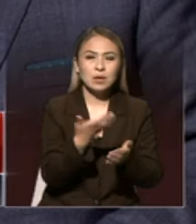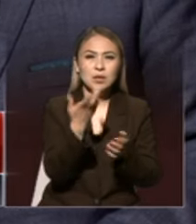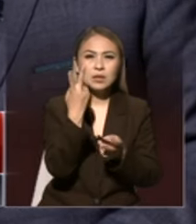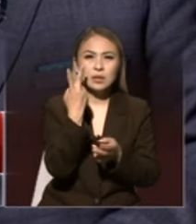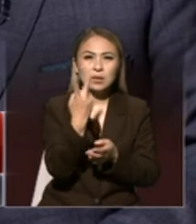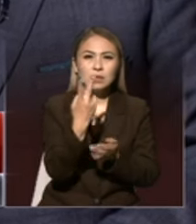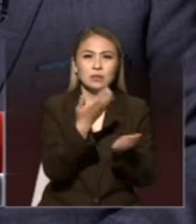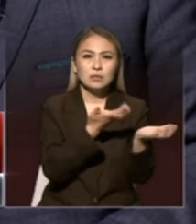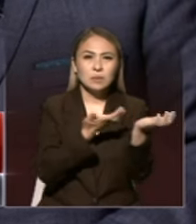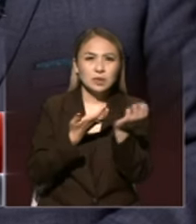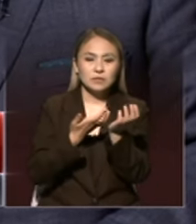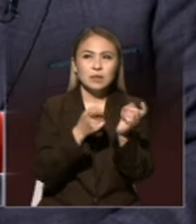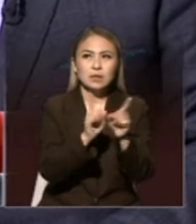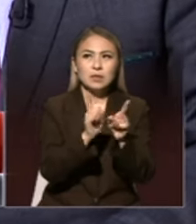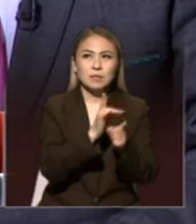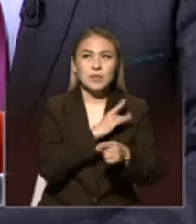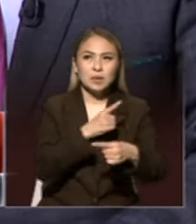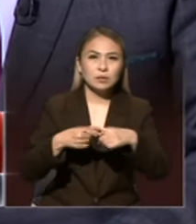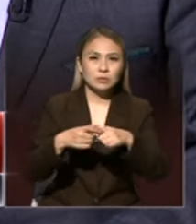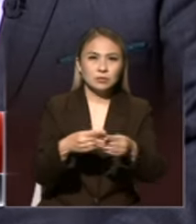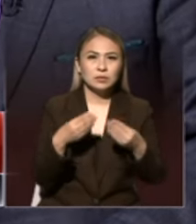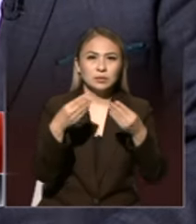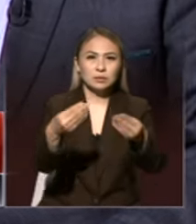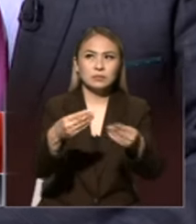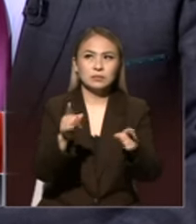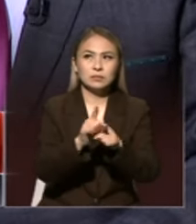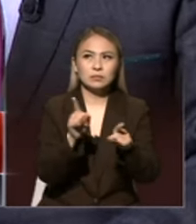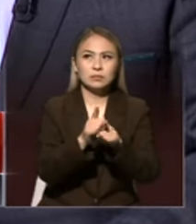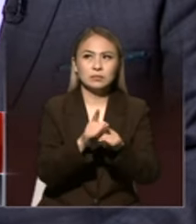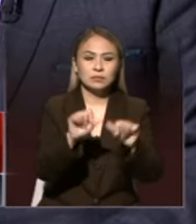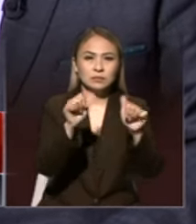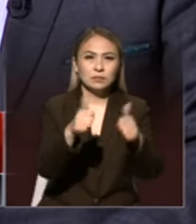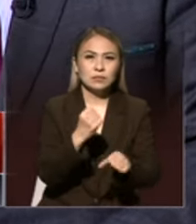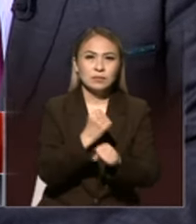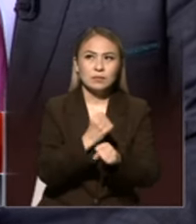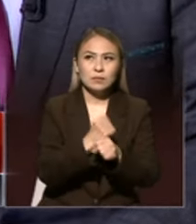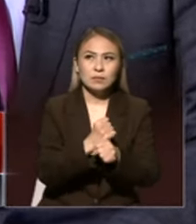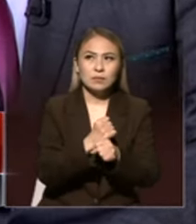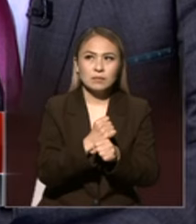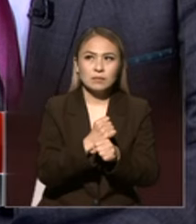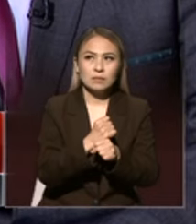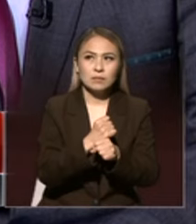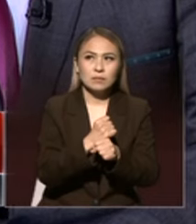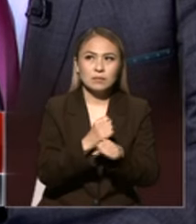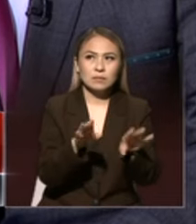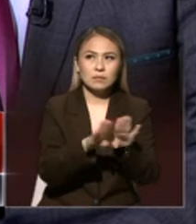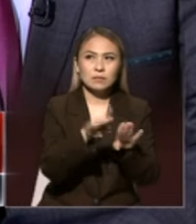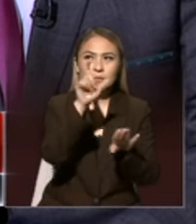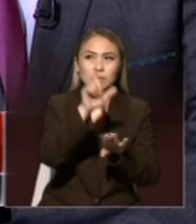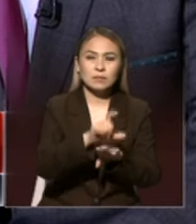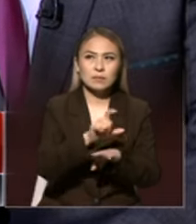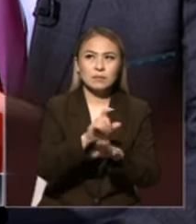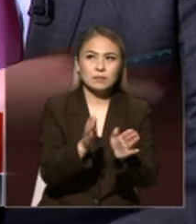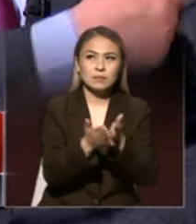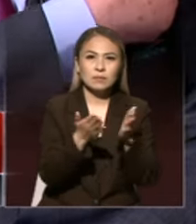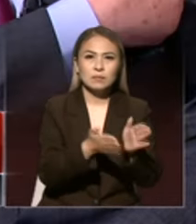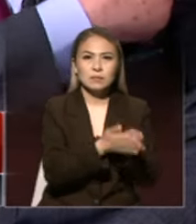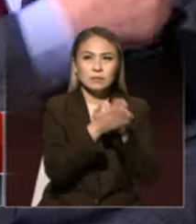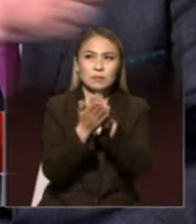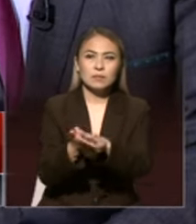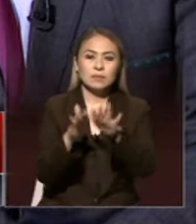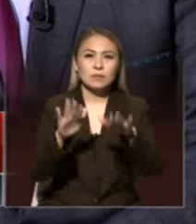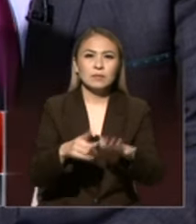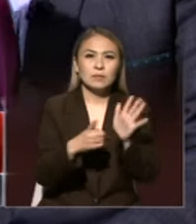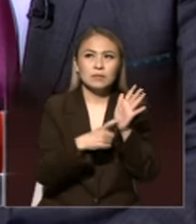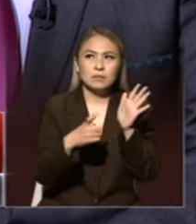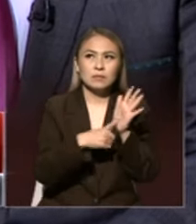мынау емтізі Беларус, мінекей мына бірінші кезекте мына оформлениені жасайық деп тұра осы бұл азаматты жаңағы папкасын арқалатып жаңа